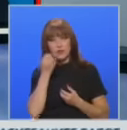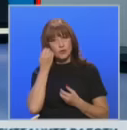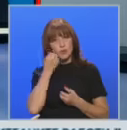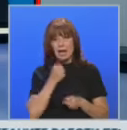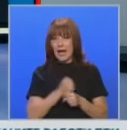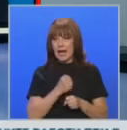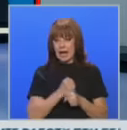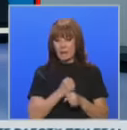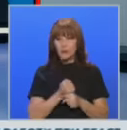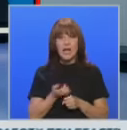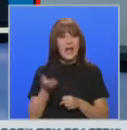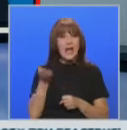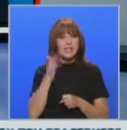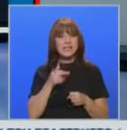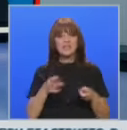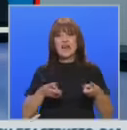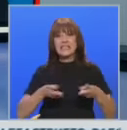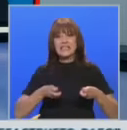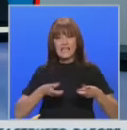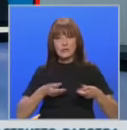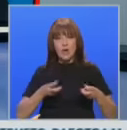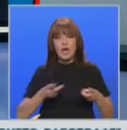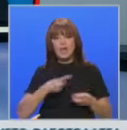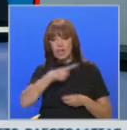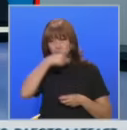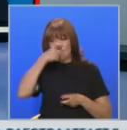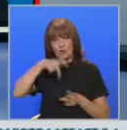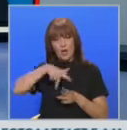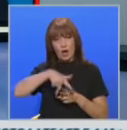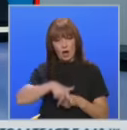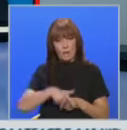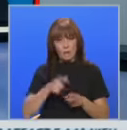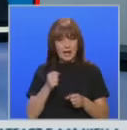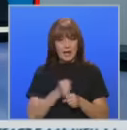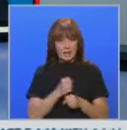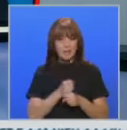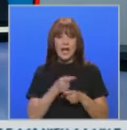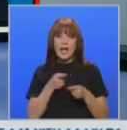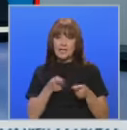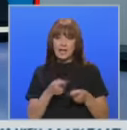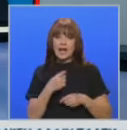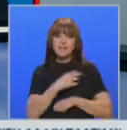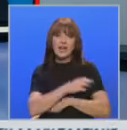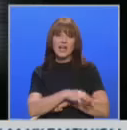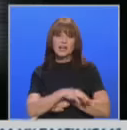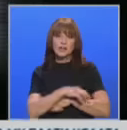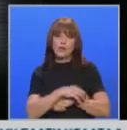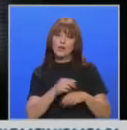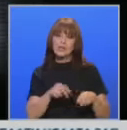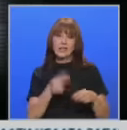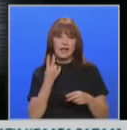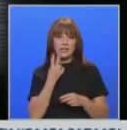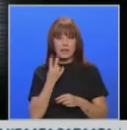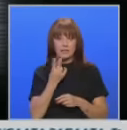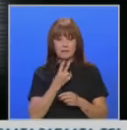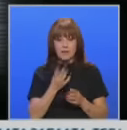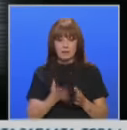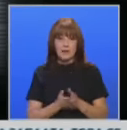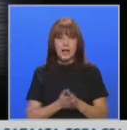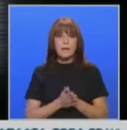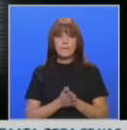а след това са били сексуално или трудово експлоатирани. Една такава история разказва сега Йоана Миланова. Бях